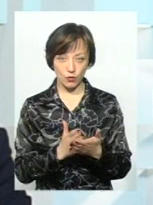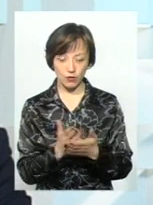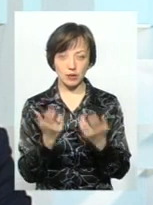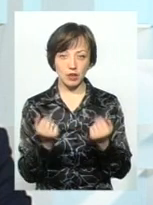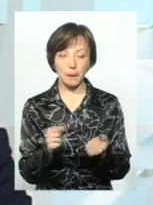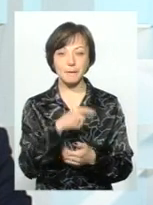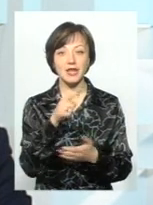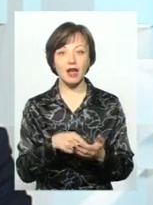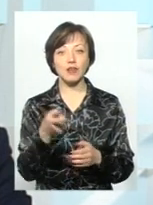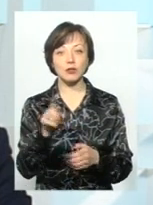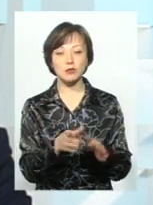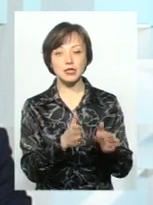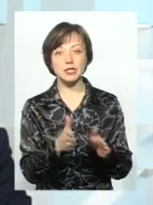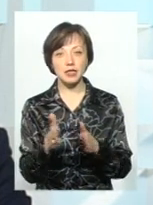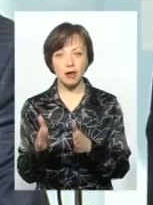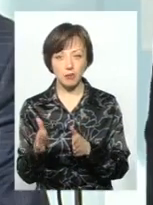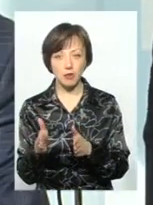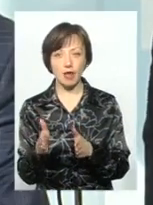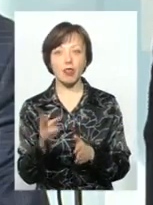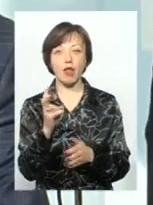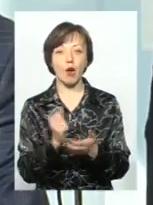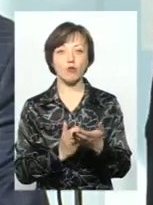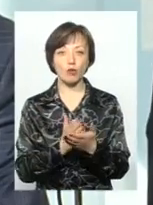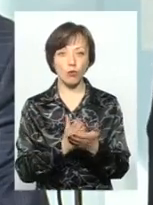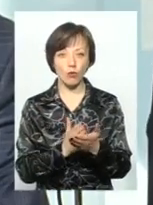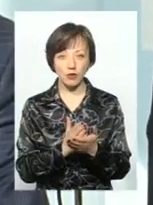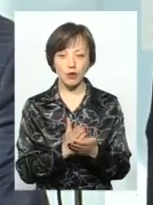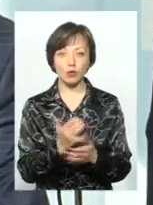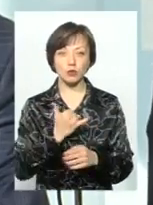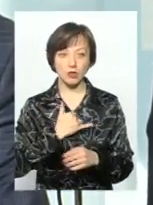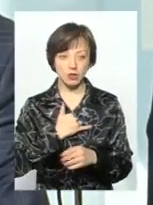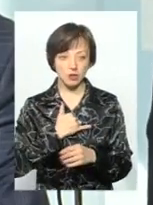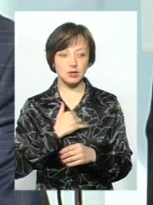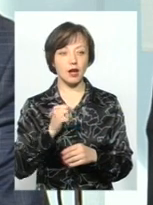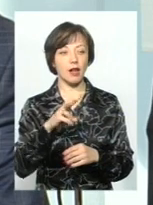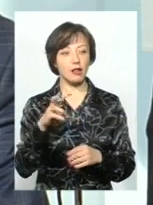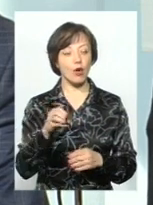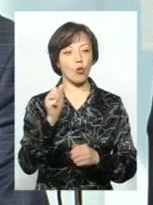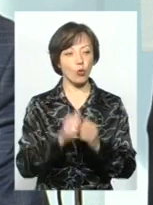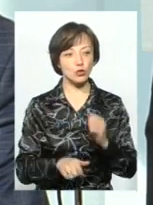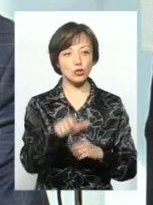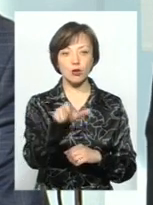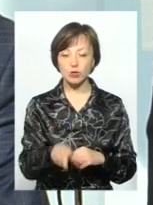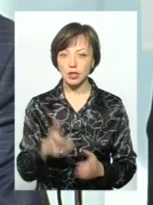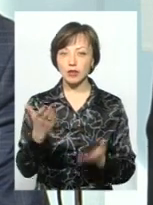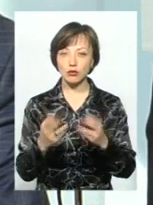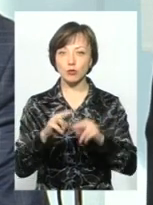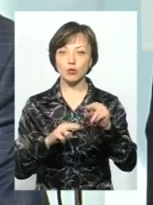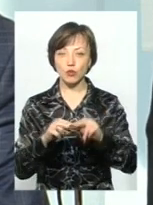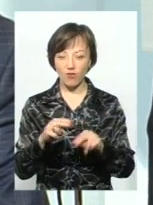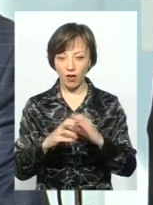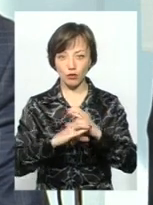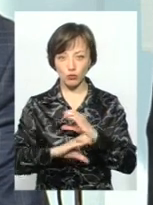Так, питання в тому, що система знаходиться, вона на обслуговуванні знаходиться, якби в нас знаходиться, але кожна людина, якщо вона побудувала